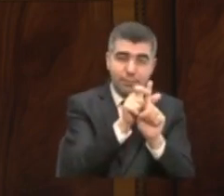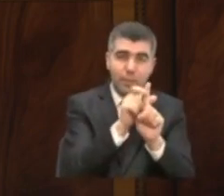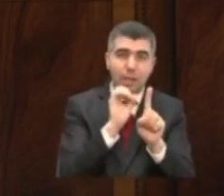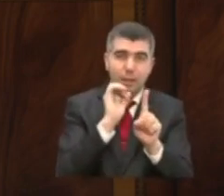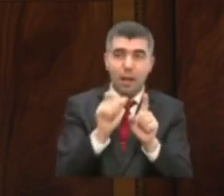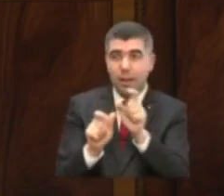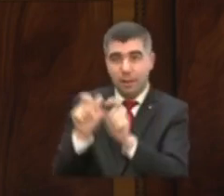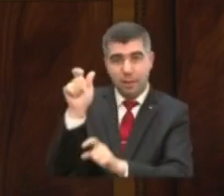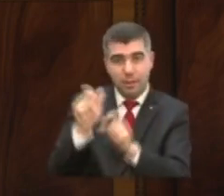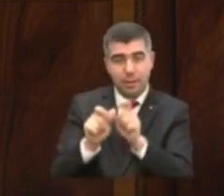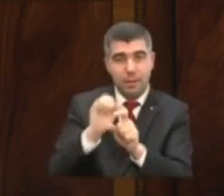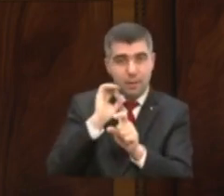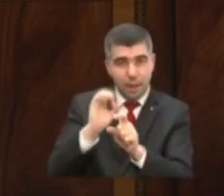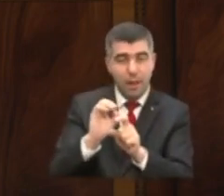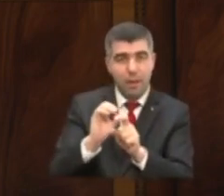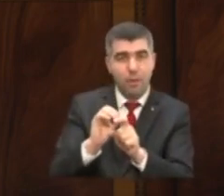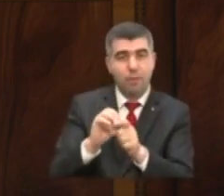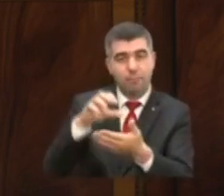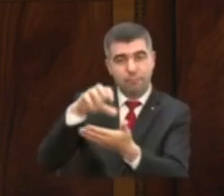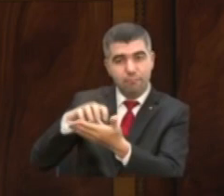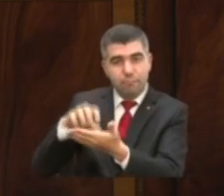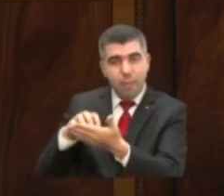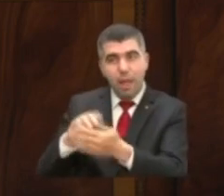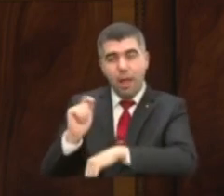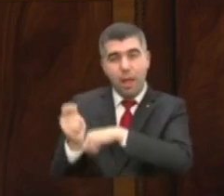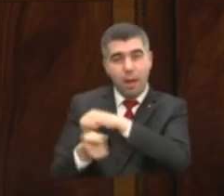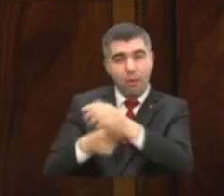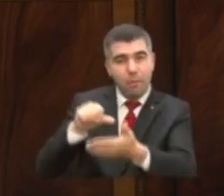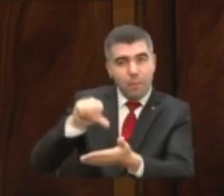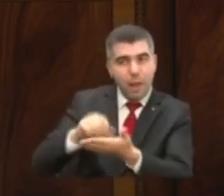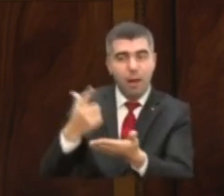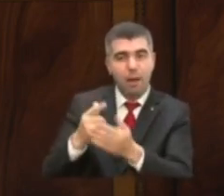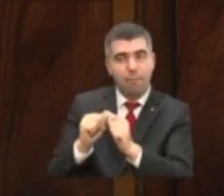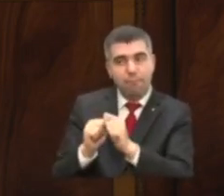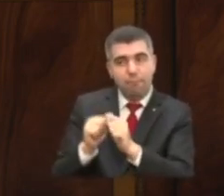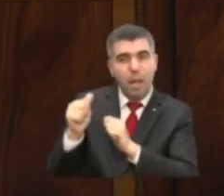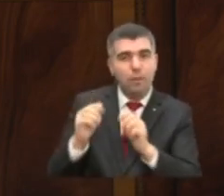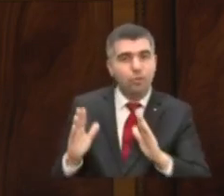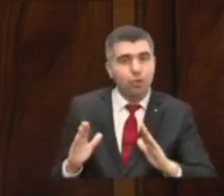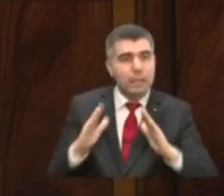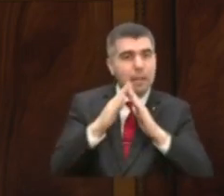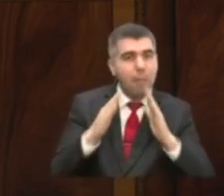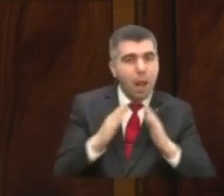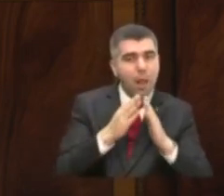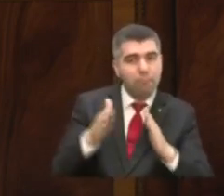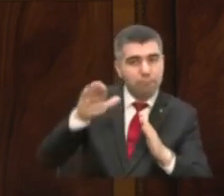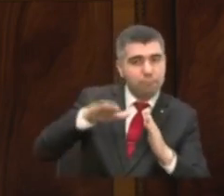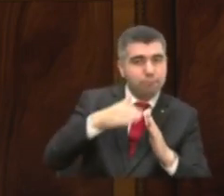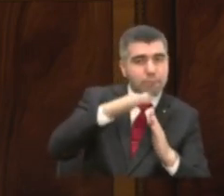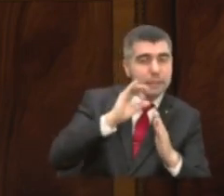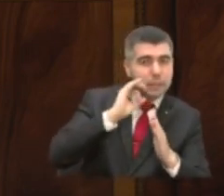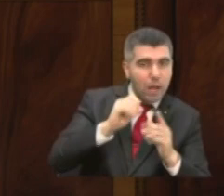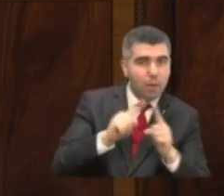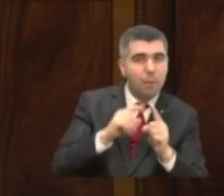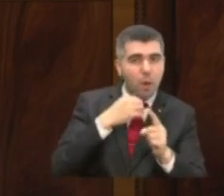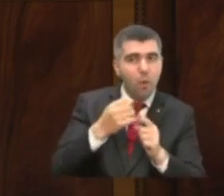من الفئات المجتمعية والمناطق المعزولة والهشة والمجالات القروية والجبلية التي لا زالت تعرف